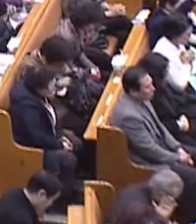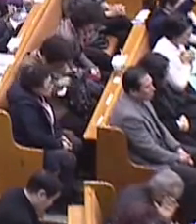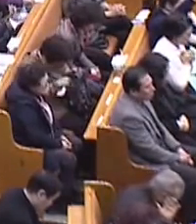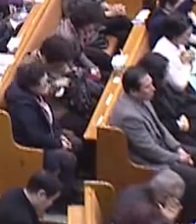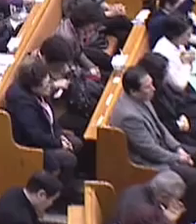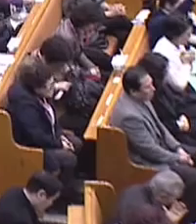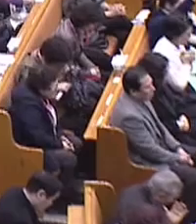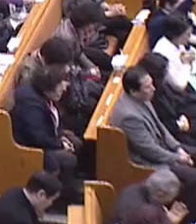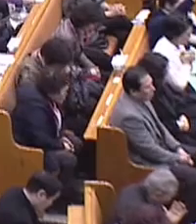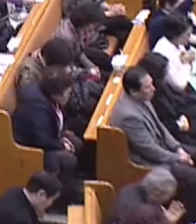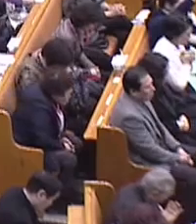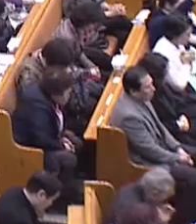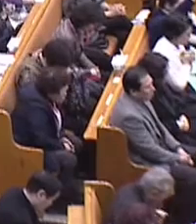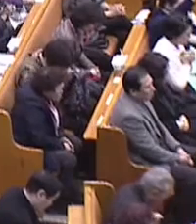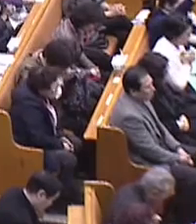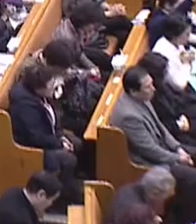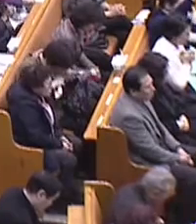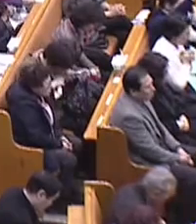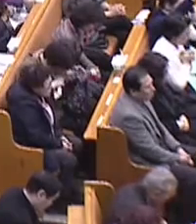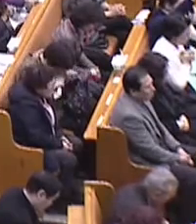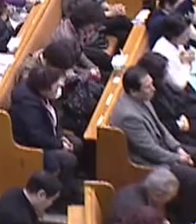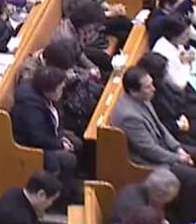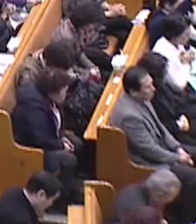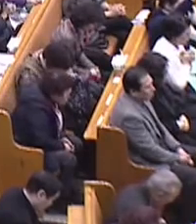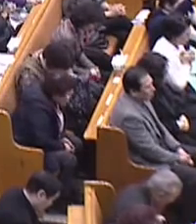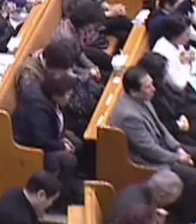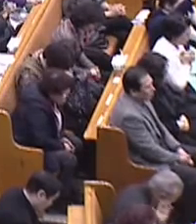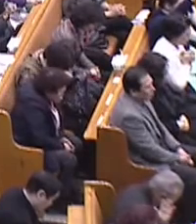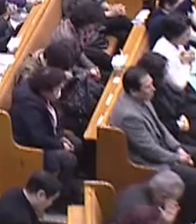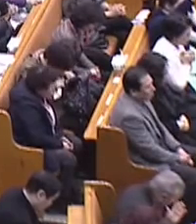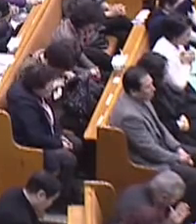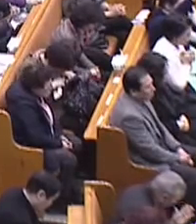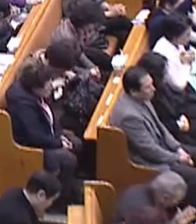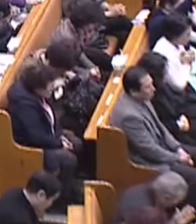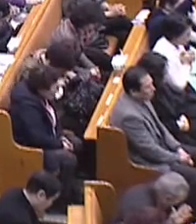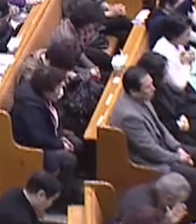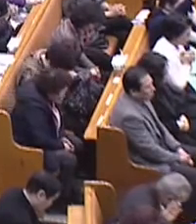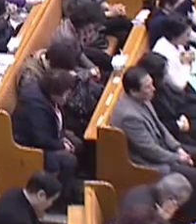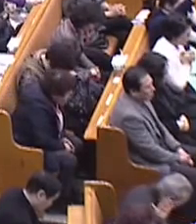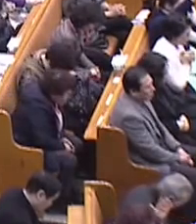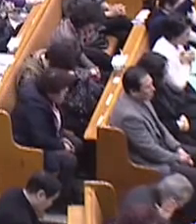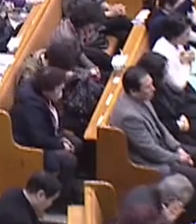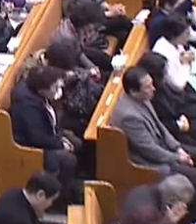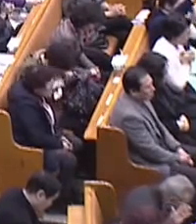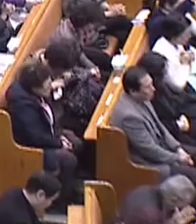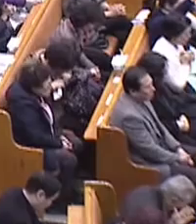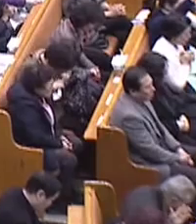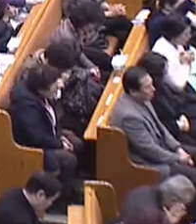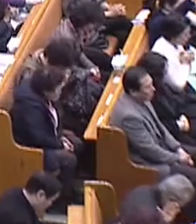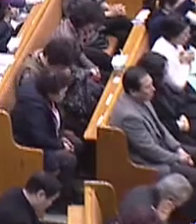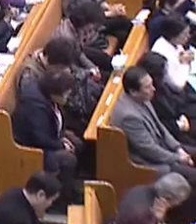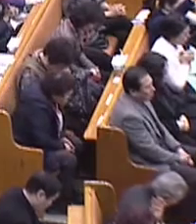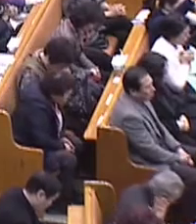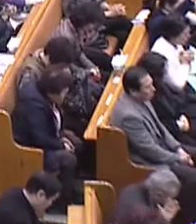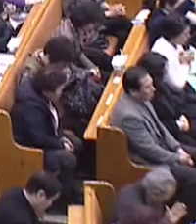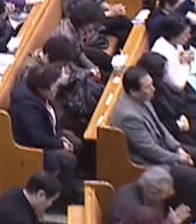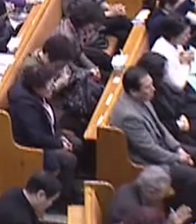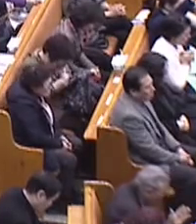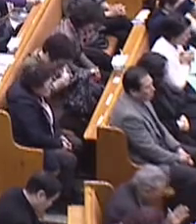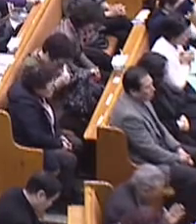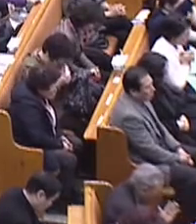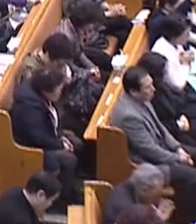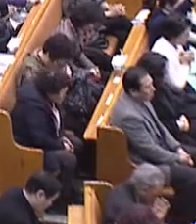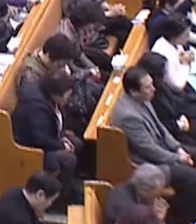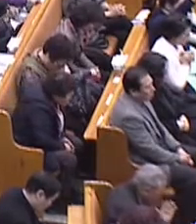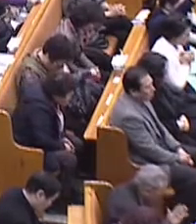하나님께서 천사들을 보내어서 우리를 돌보아 주시면 얼마나 감사한지 말로도 할 수 없습니다. 오늘